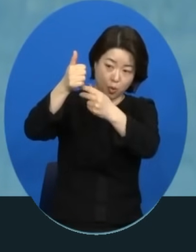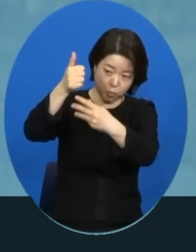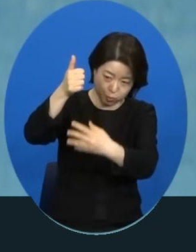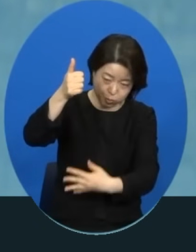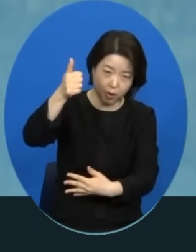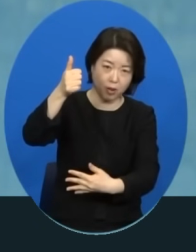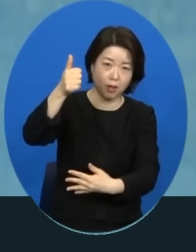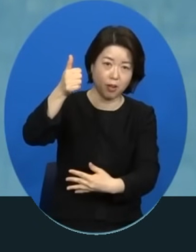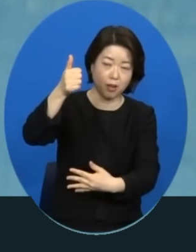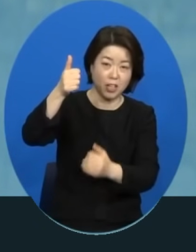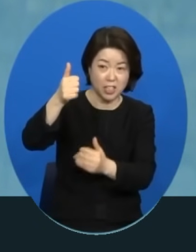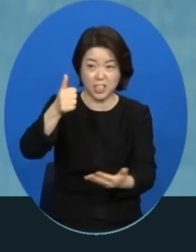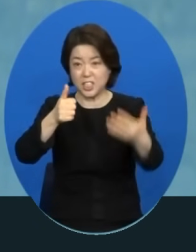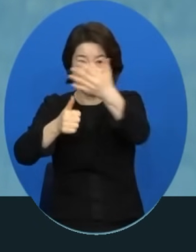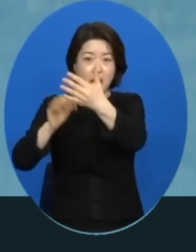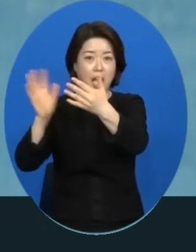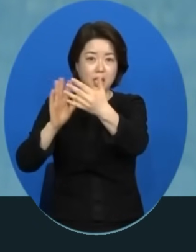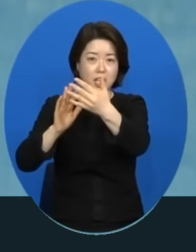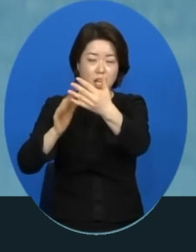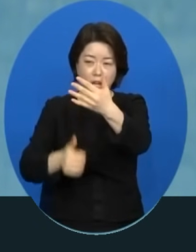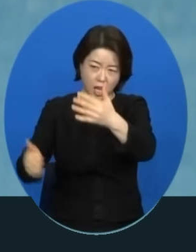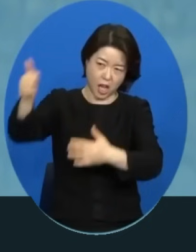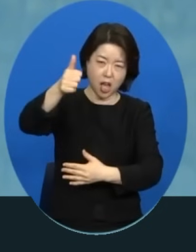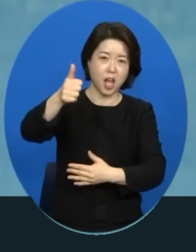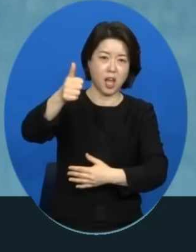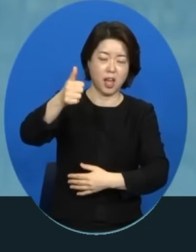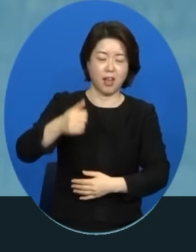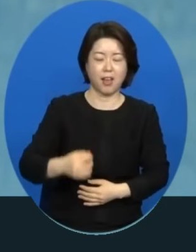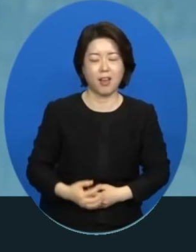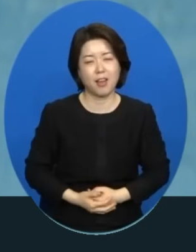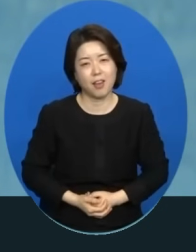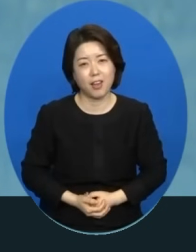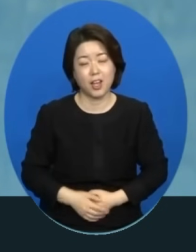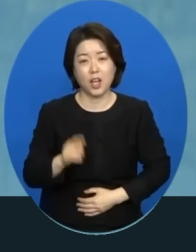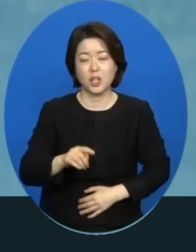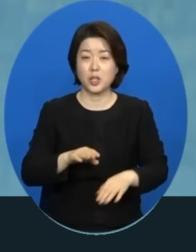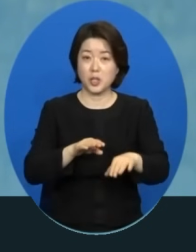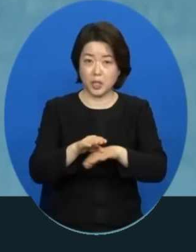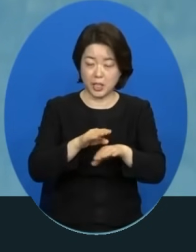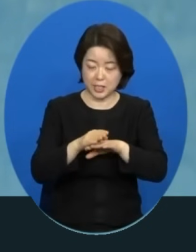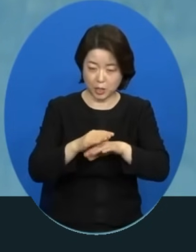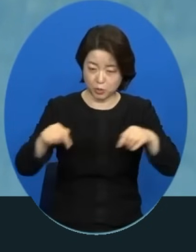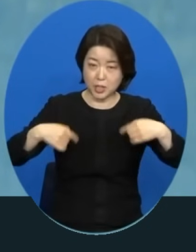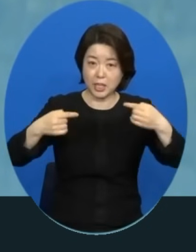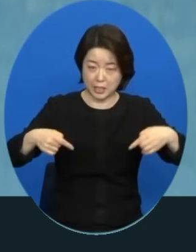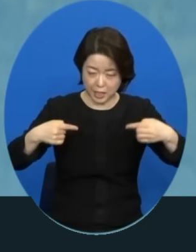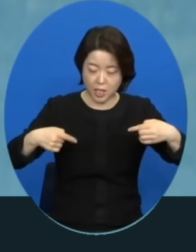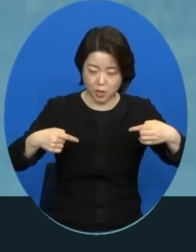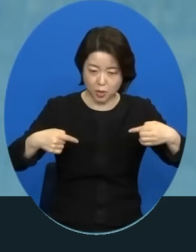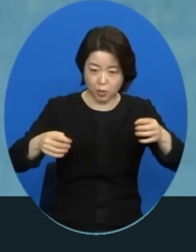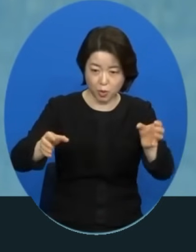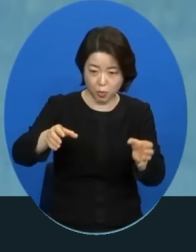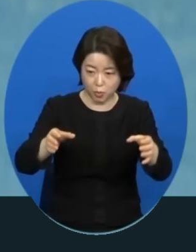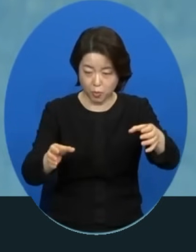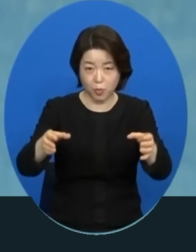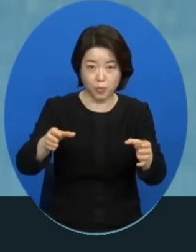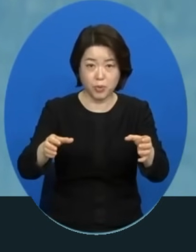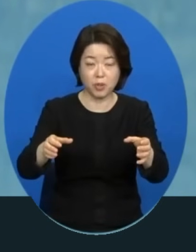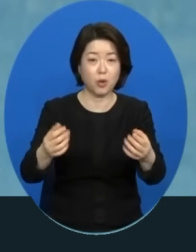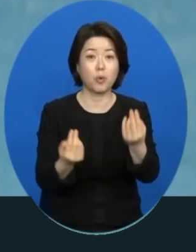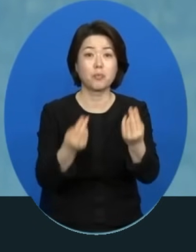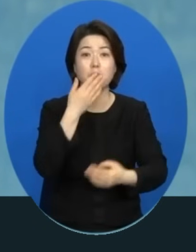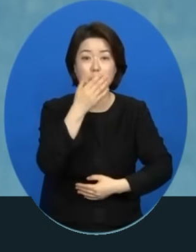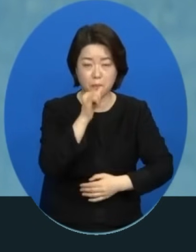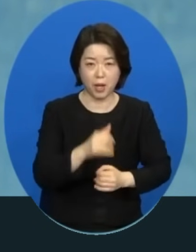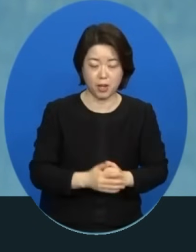의미입니다. 그래서 무엇에 비교할 수 있냐면 자동차의 타이어와 윌 얼라이먼트에 비교할 수 있습니다. 자동차에 아무리